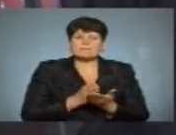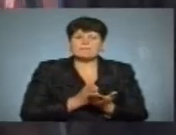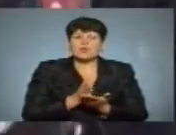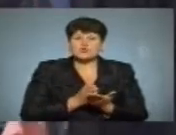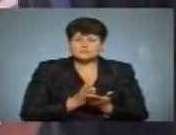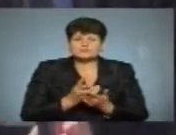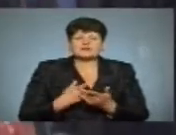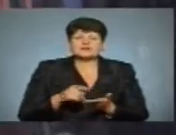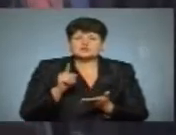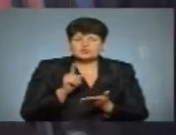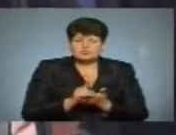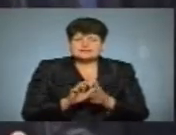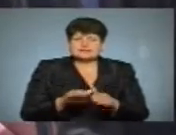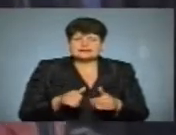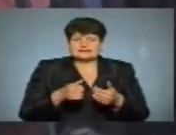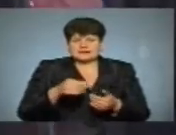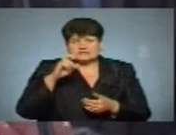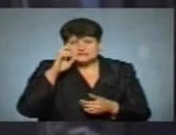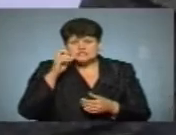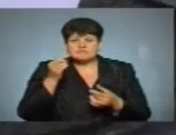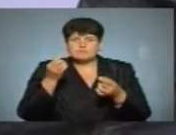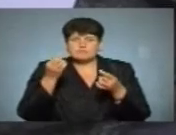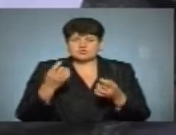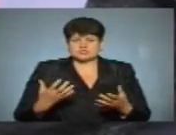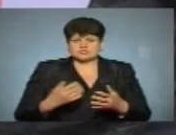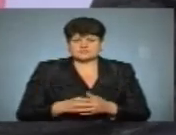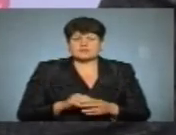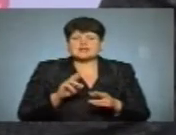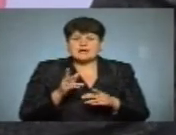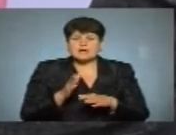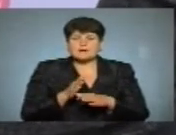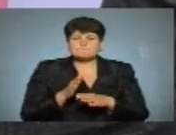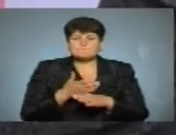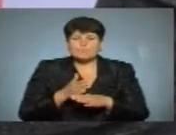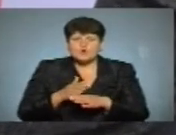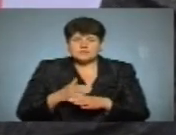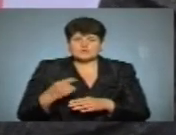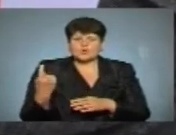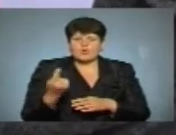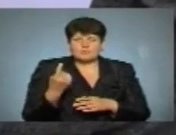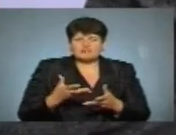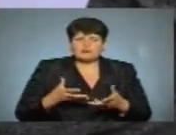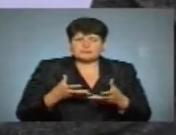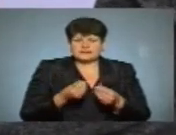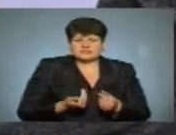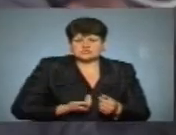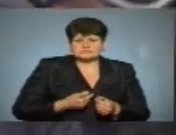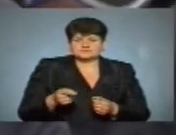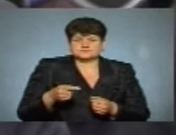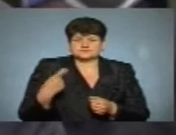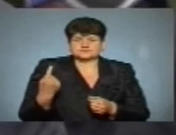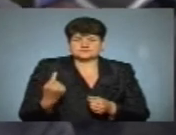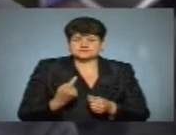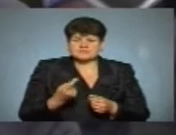які зобов'язана надати держава, простіше. Як поділ області на 3 або 4 райони вплине на жителів Тернопільщини,